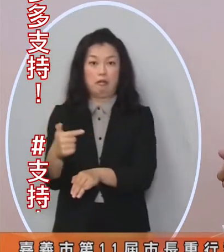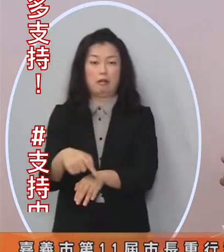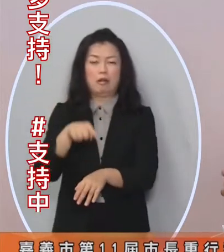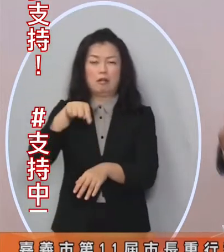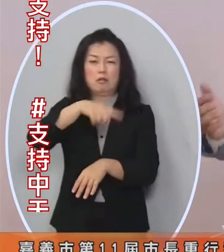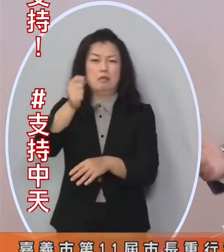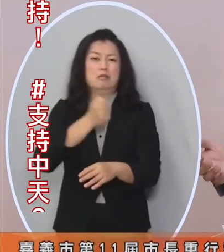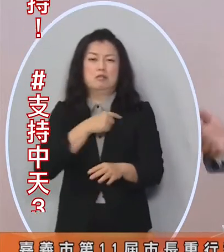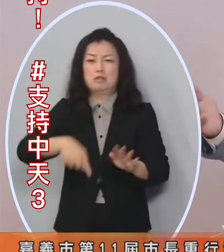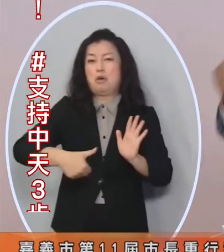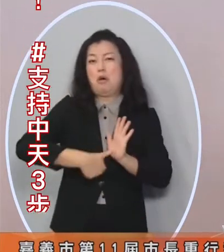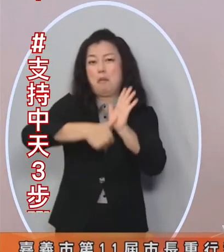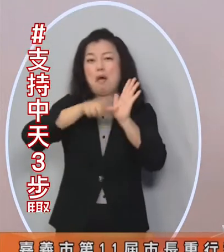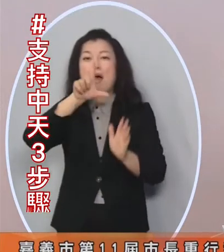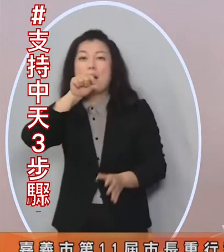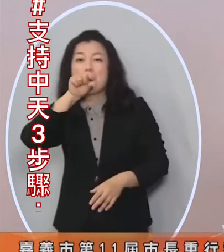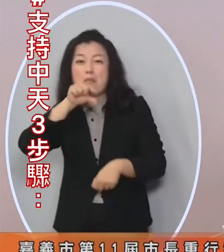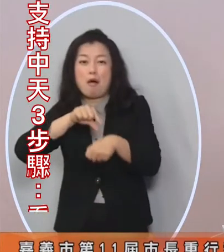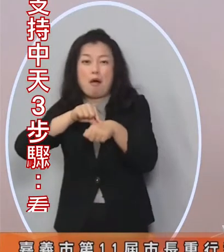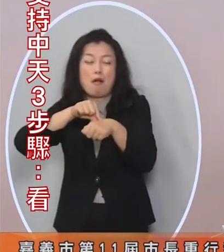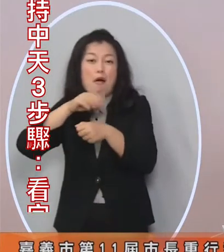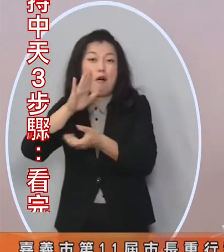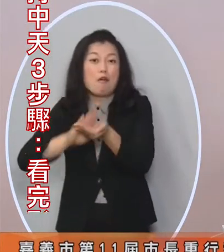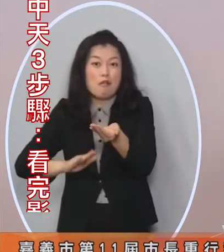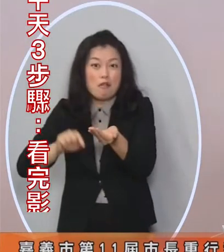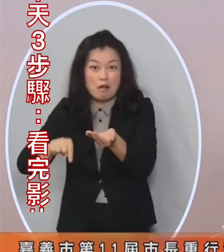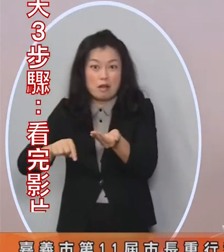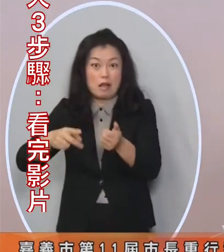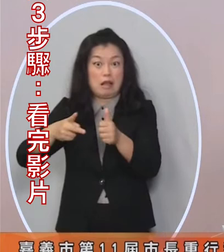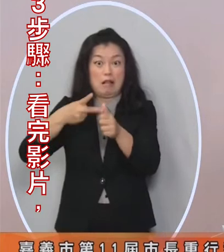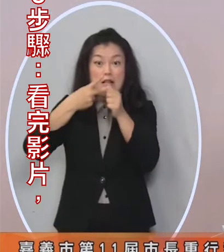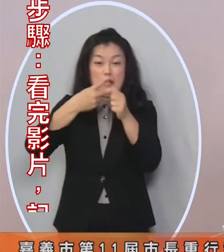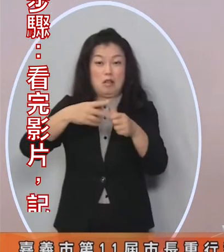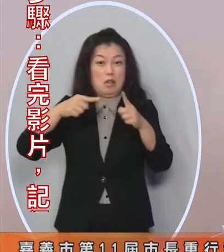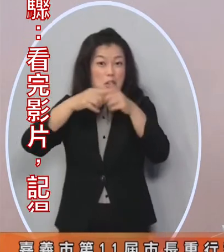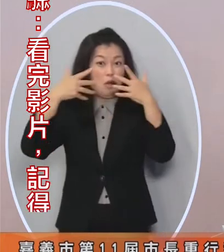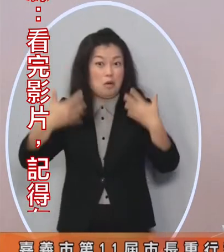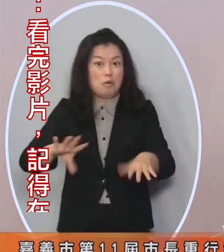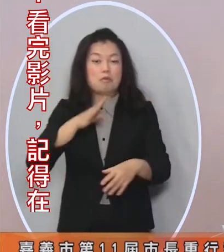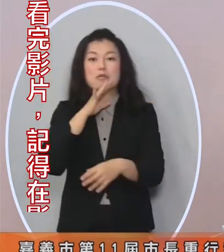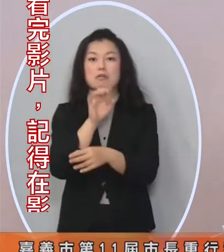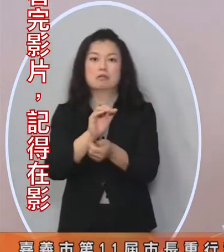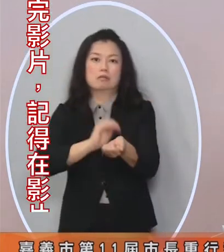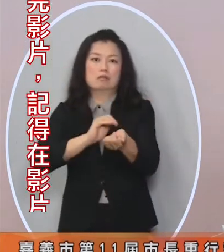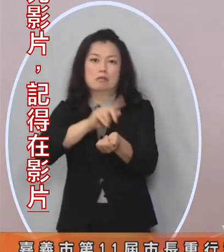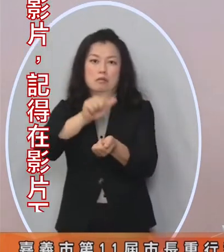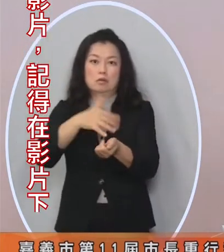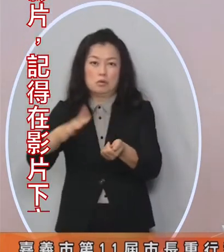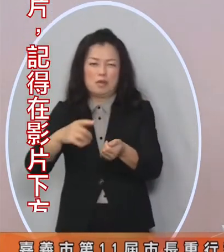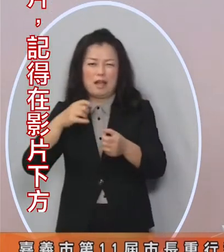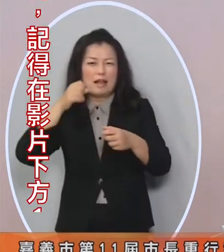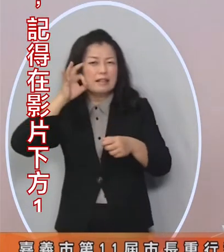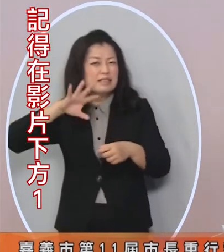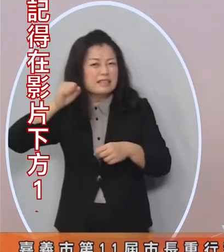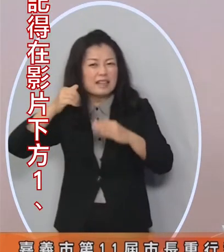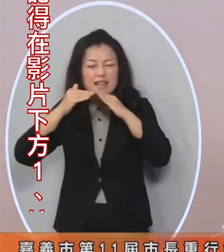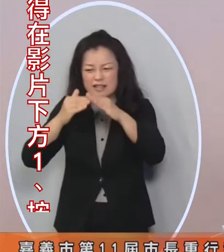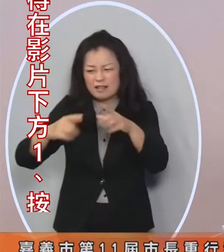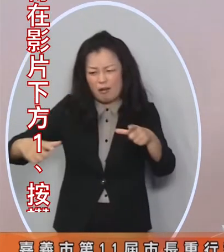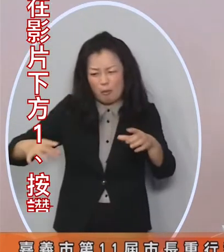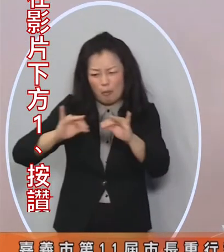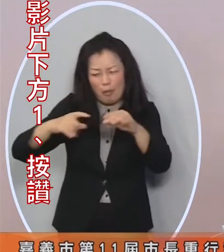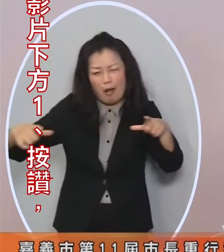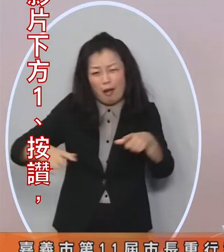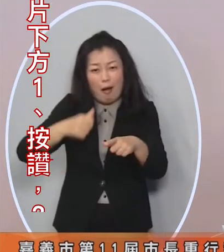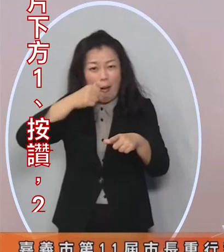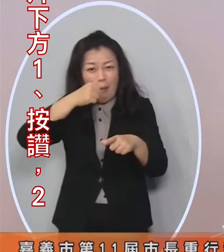鸡肉饭多以外，我们最多就是医生。嘉义是这么小的面积，我们有400多家诊所，那我们现在要利用我们的优势